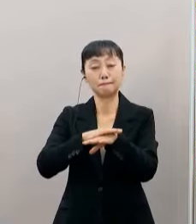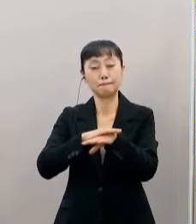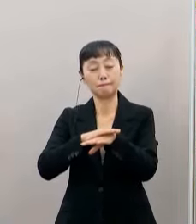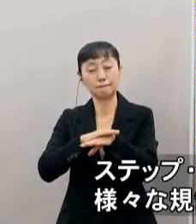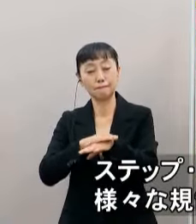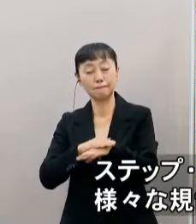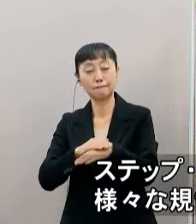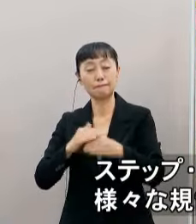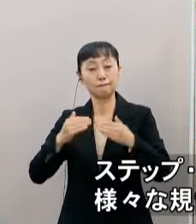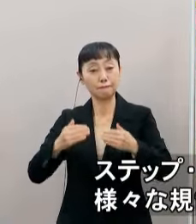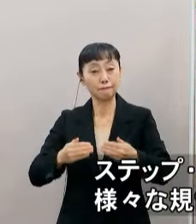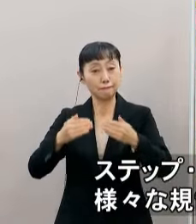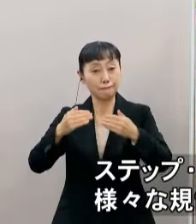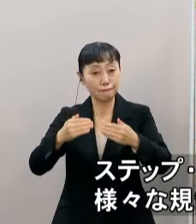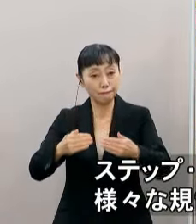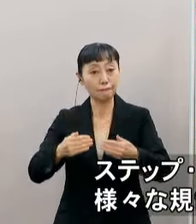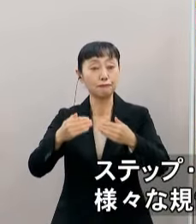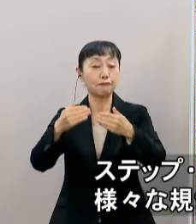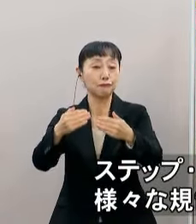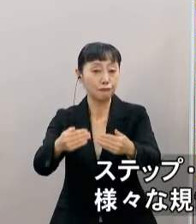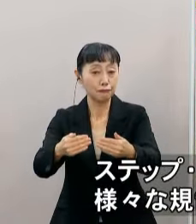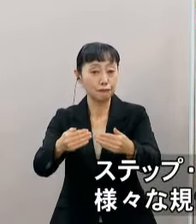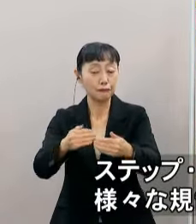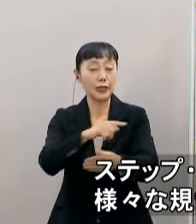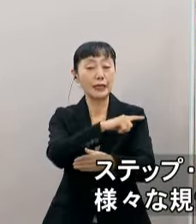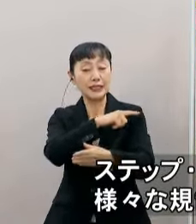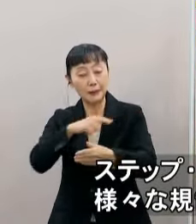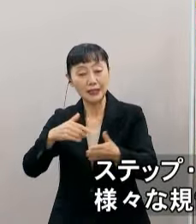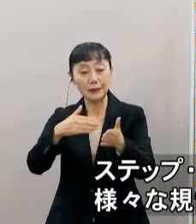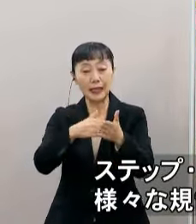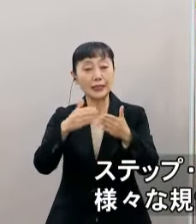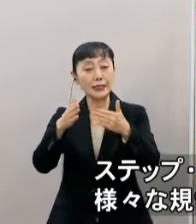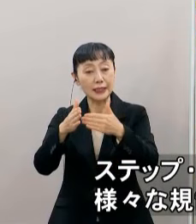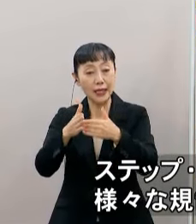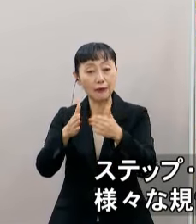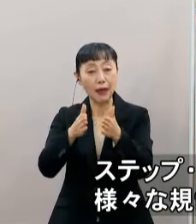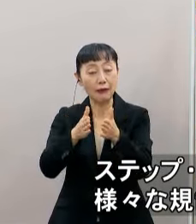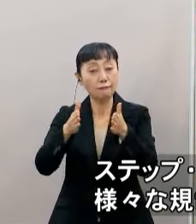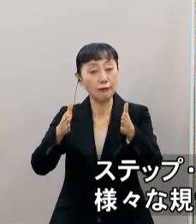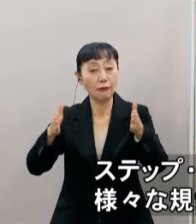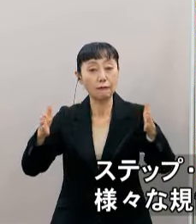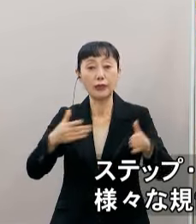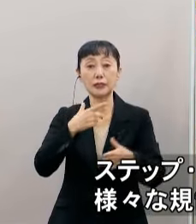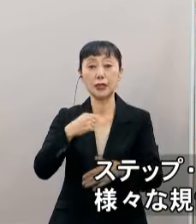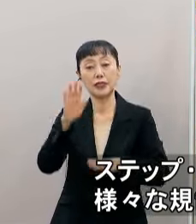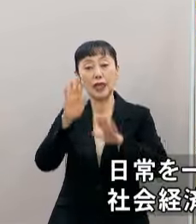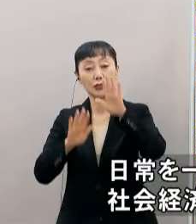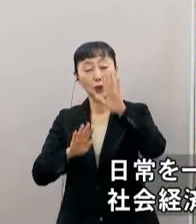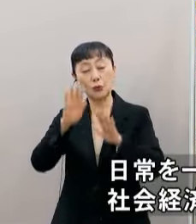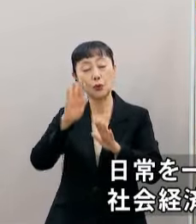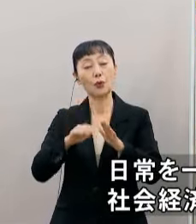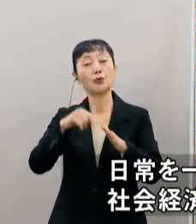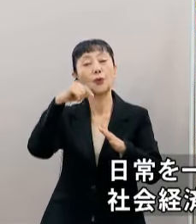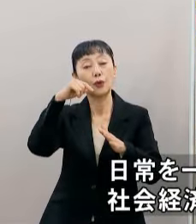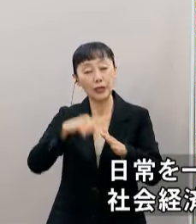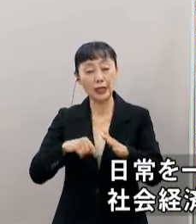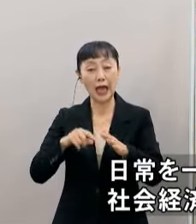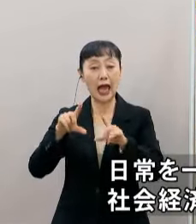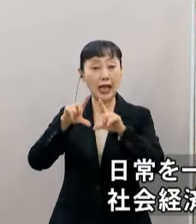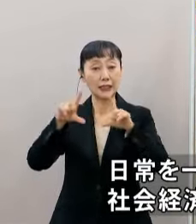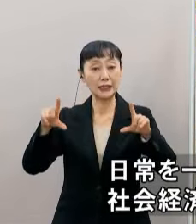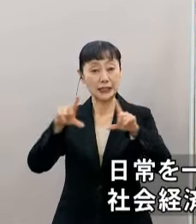ステップバイステップでね、さまざまな規制はね、緩和をしていきたいというふうに思いますし、日常を